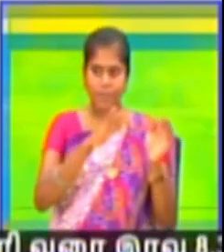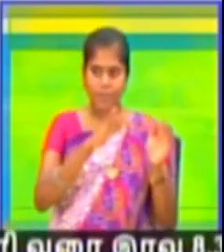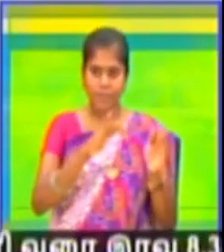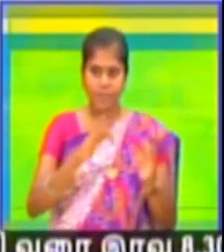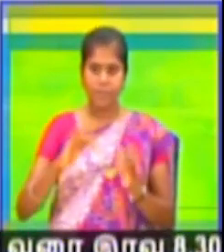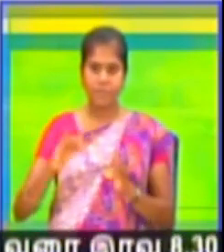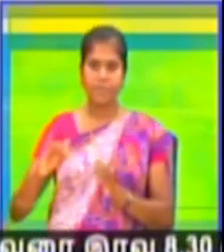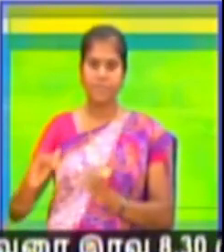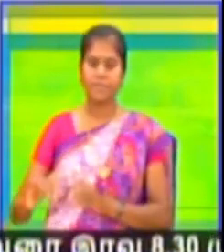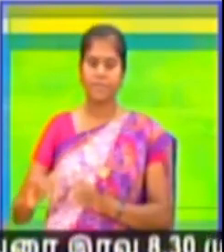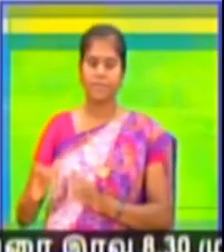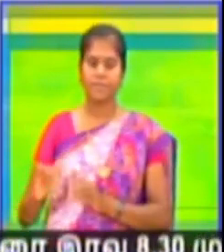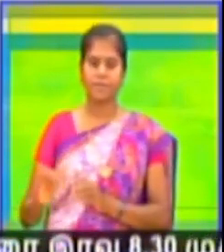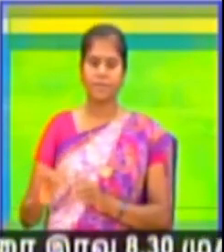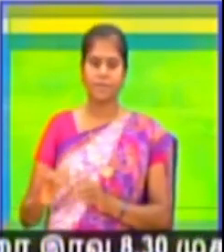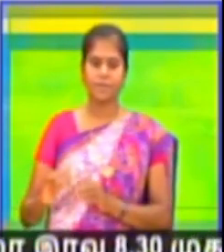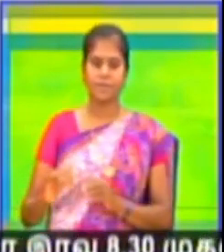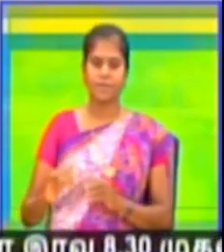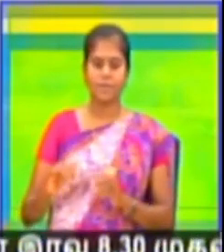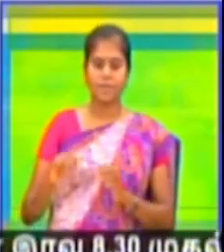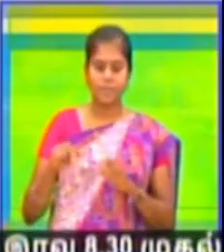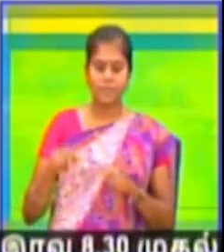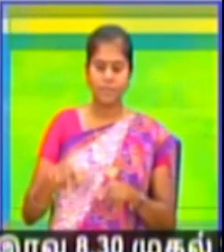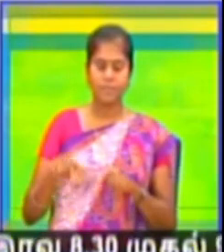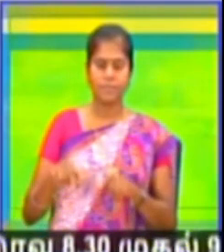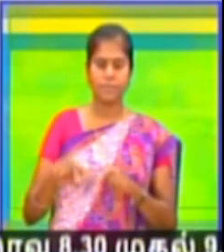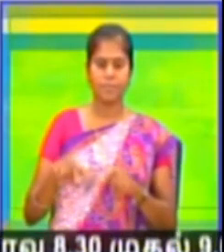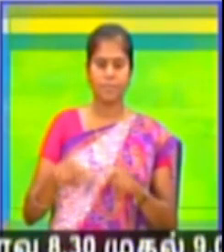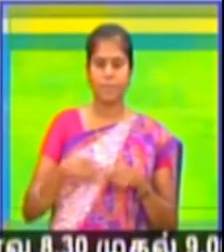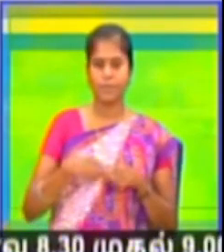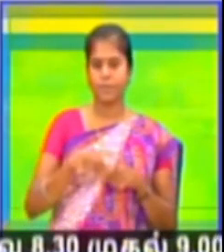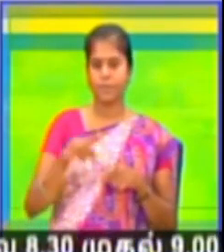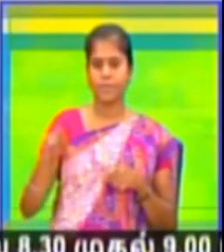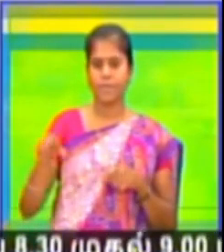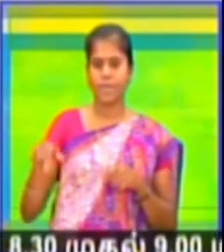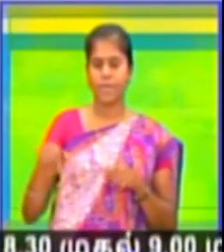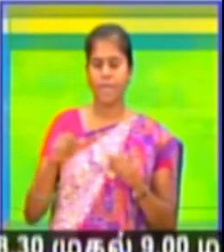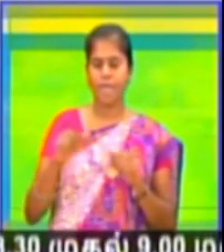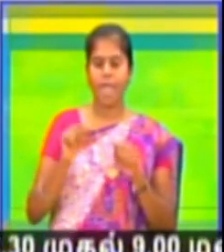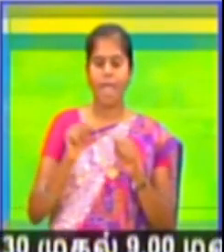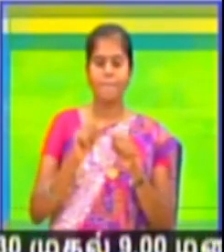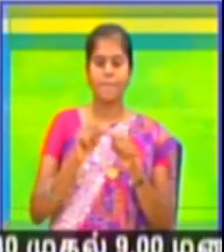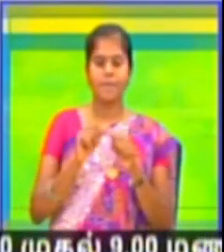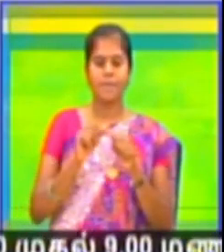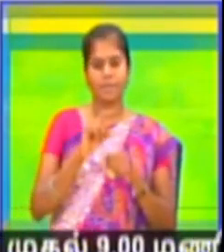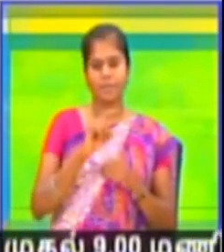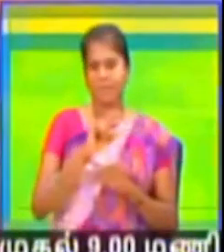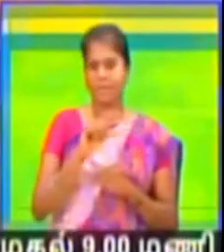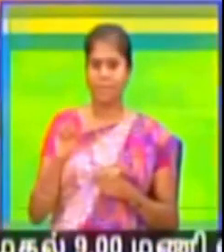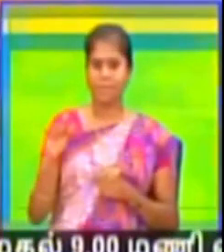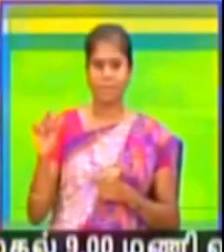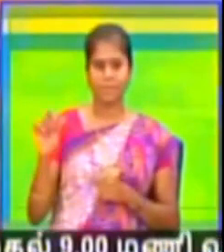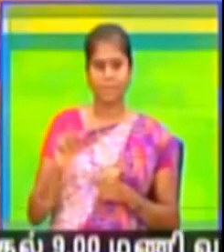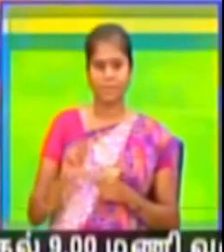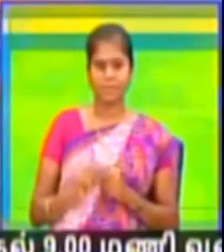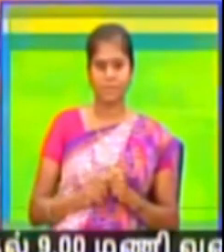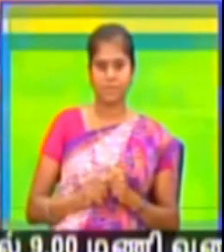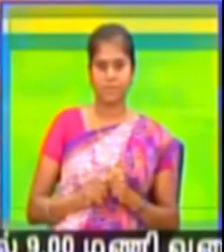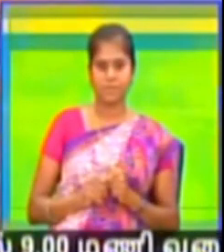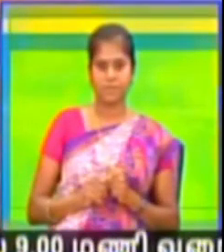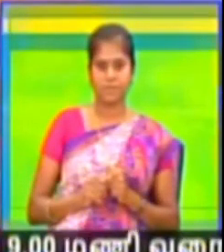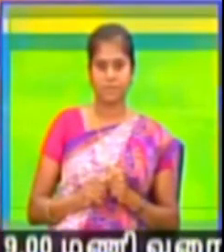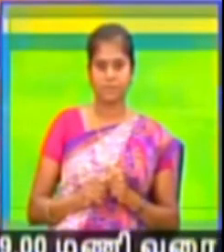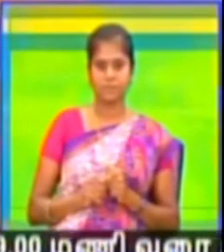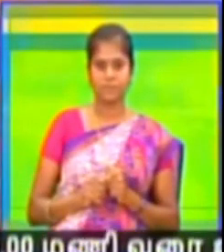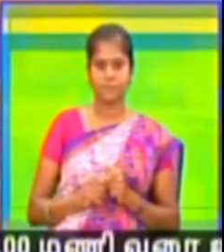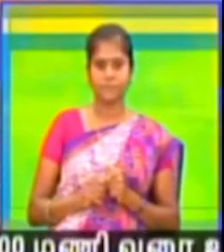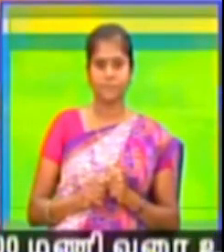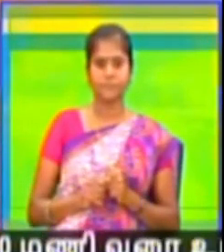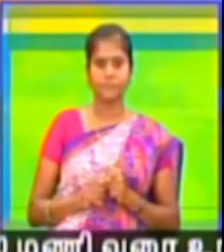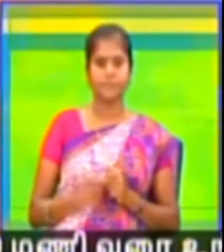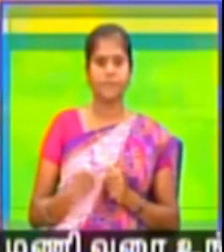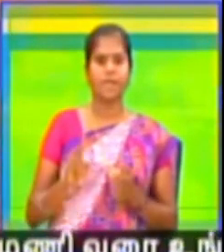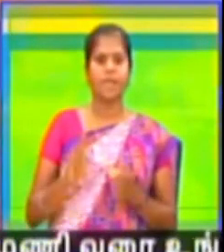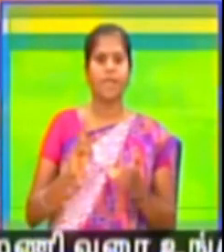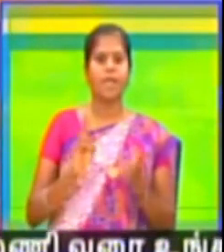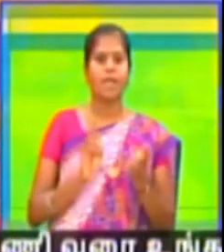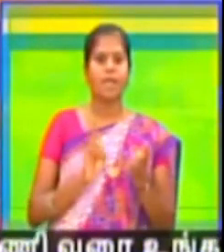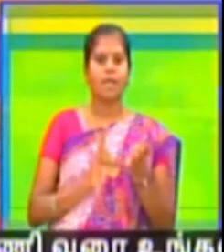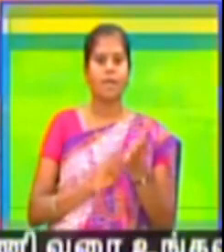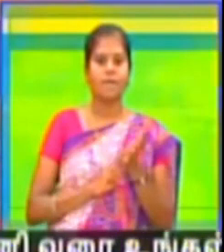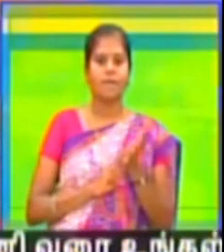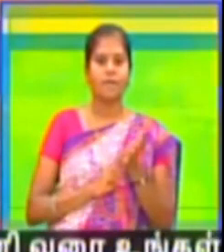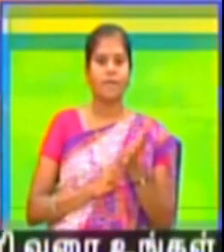வந்ததுனால இந்த பகுதியை அமெரிக்கா அப்படின்னு பெயரிட்டிருக்காங்க. வட அமெரிக்கா